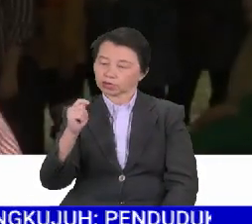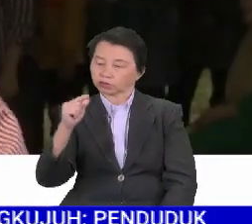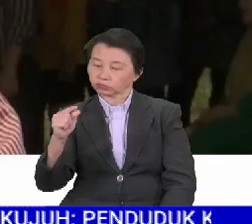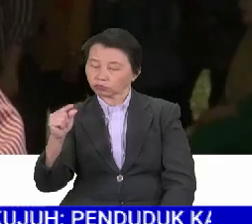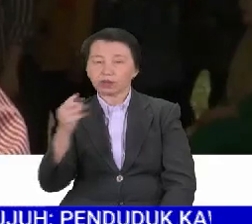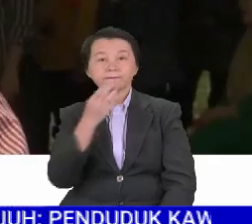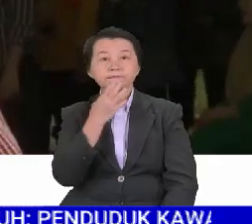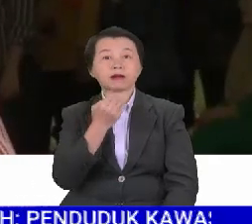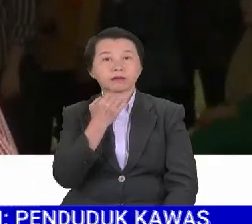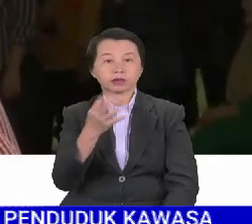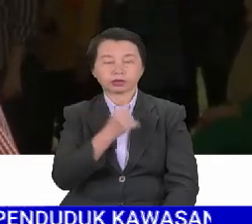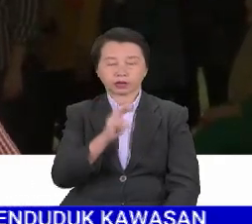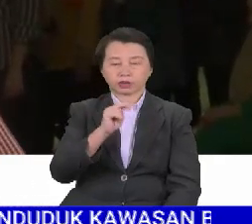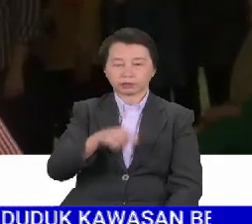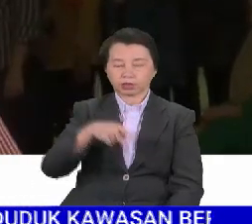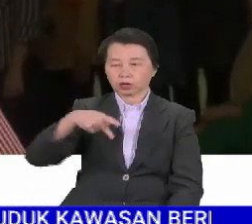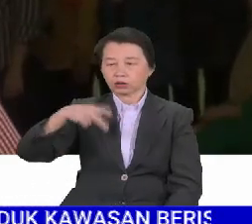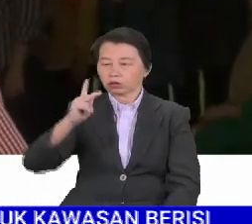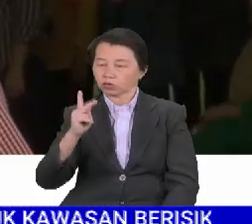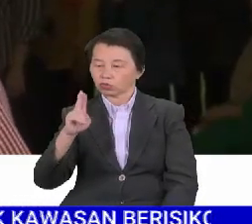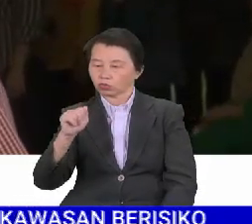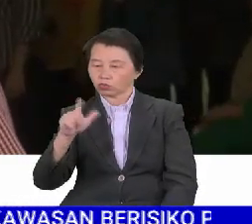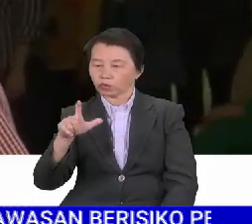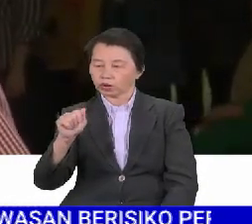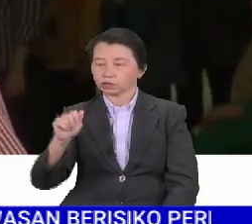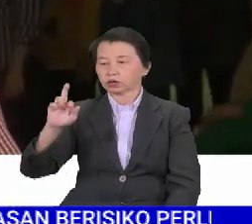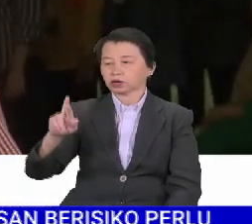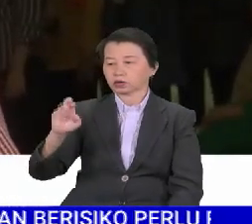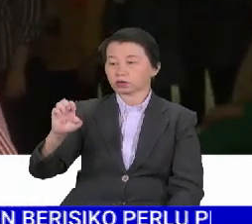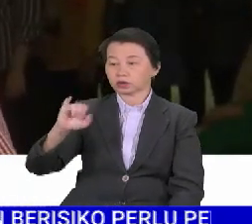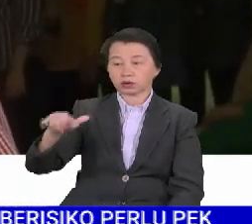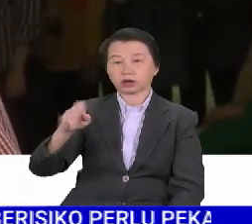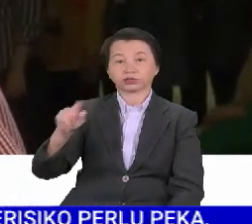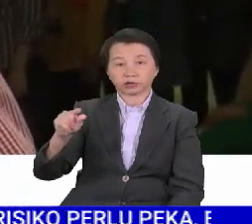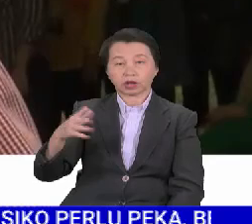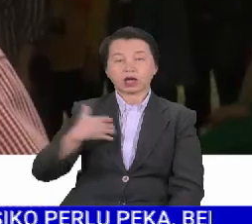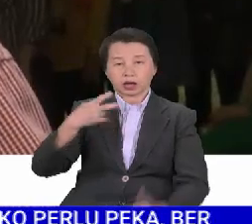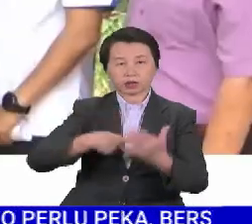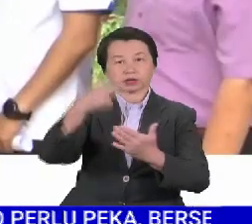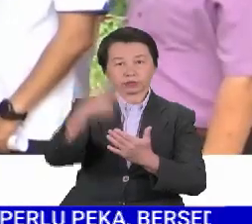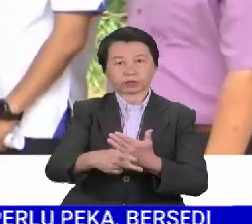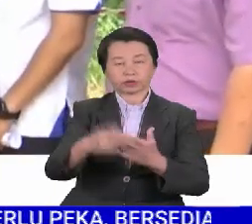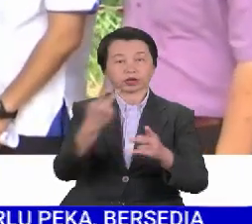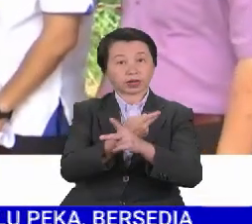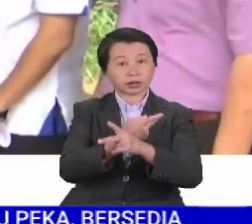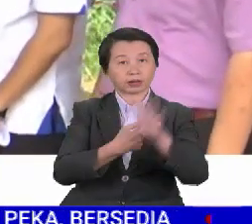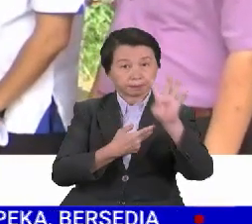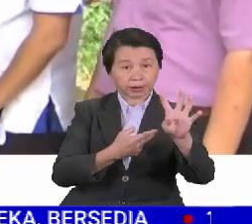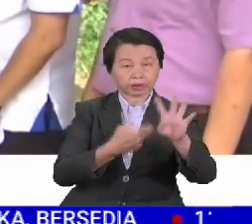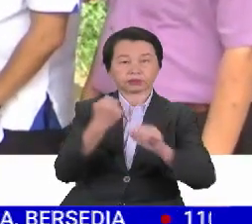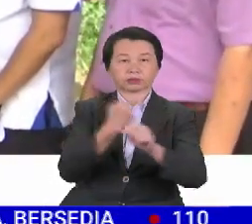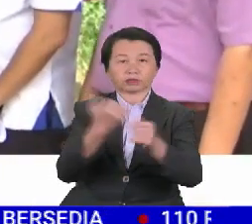di N41 Kuala Rajang kita adakan program yang kali keempat pada tahun